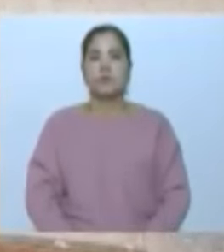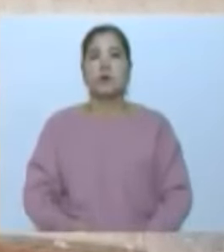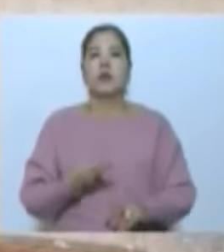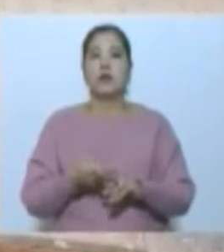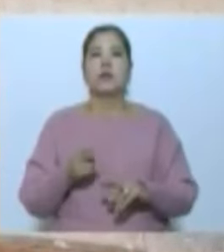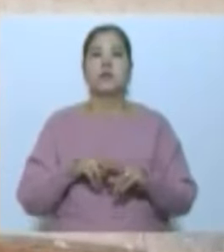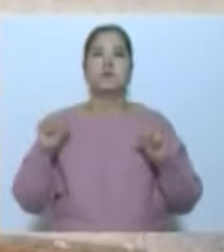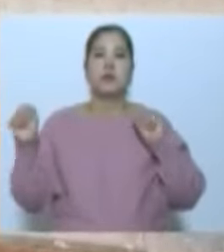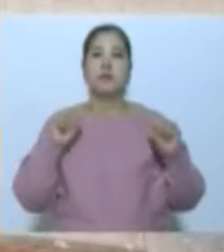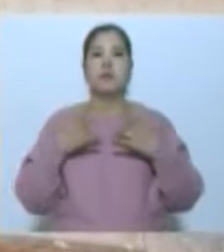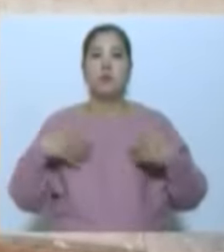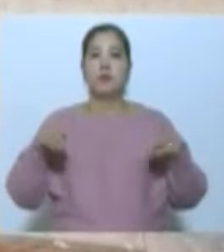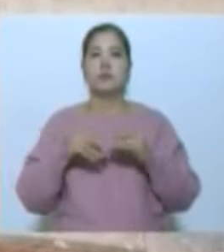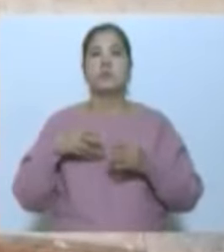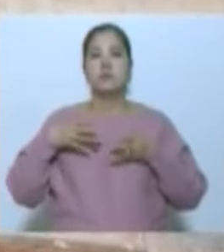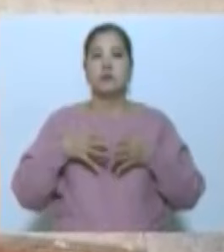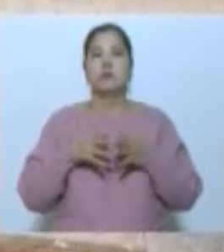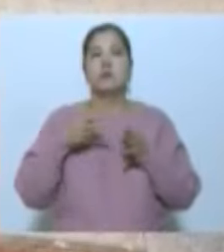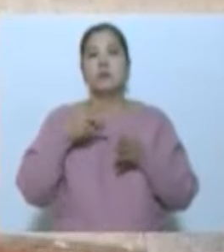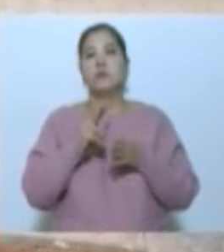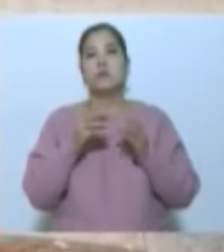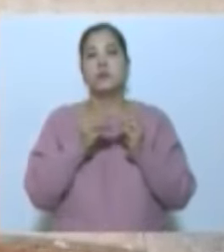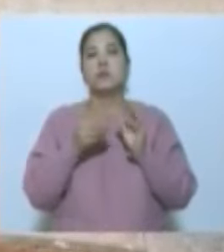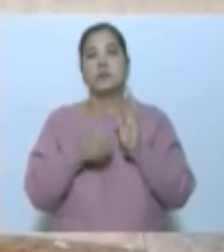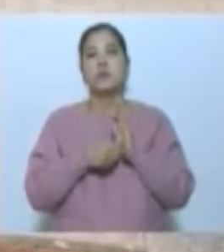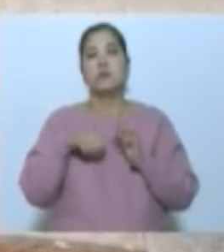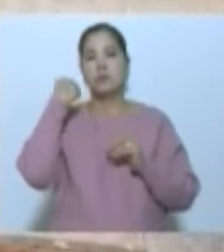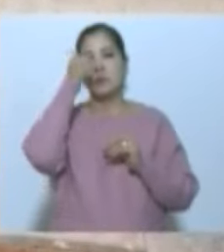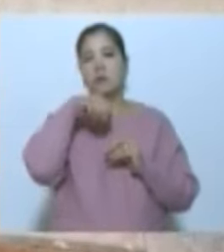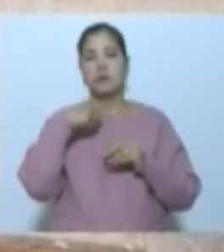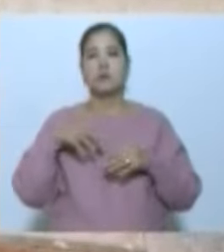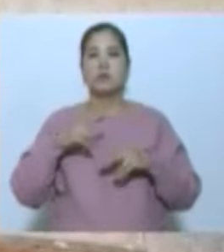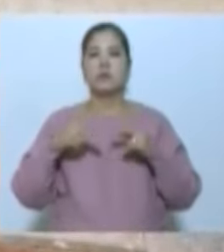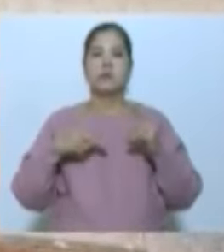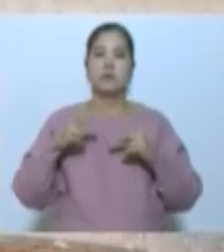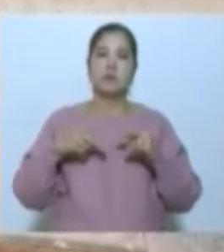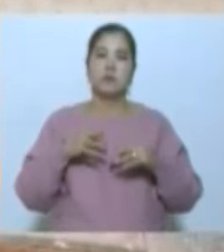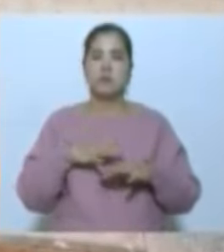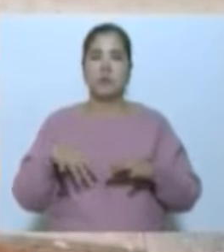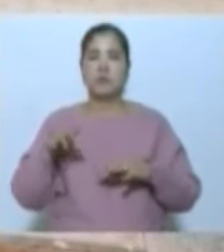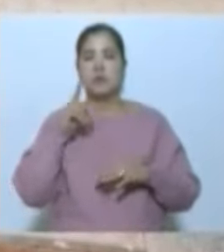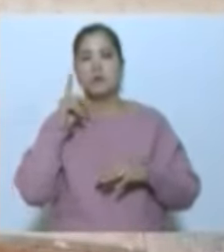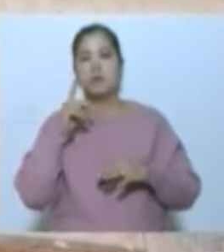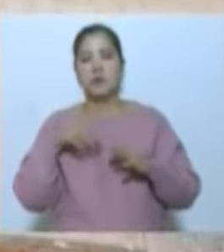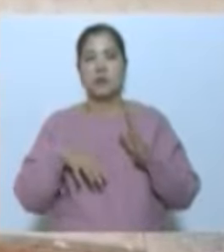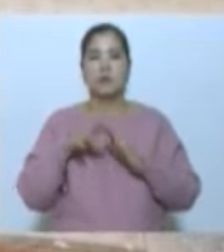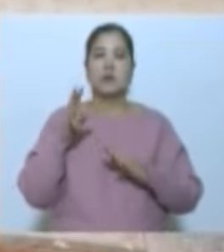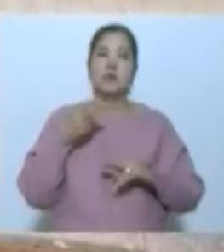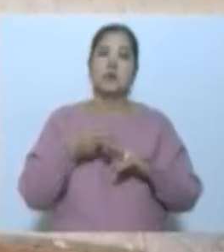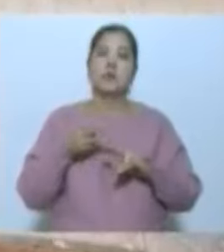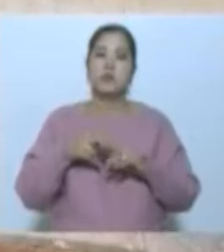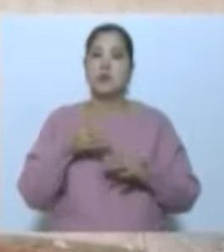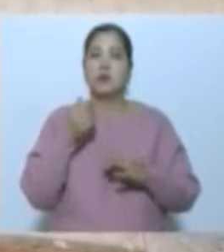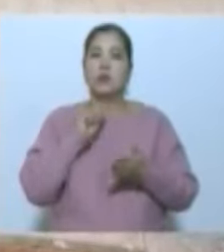Это спортивный комплекс, построенный в 2016 году. В его строительство вложили усилия все от мала до велика. Однако у него до сих пор